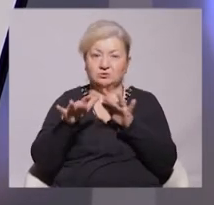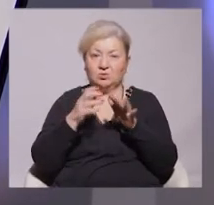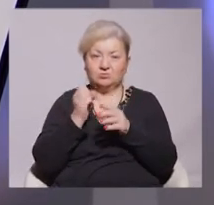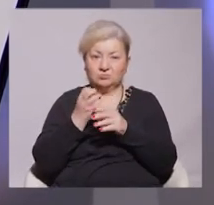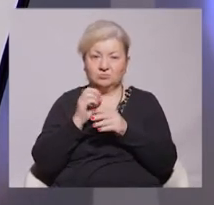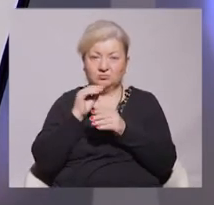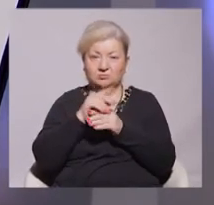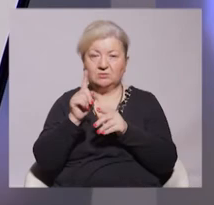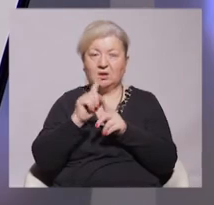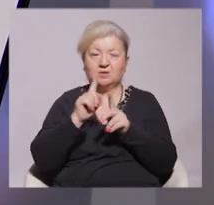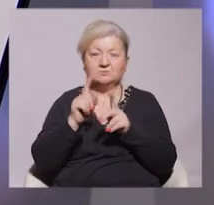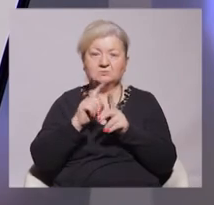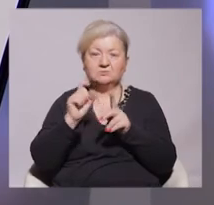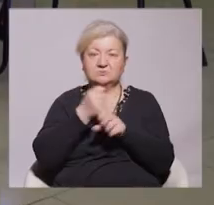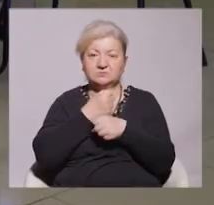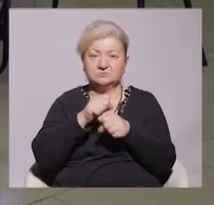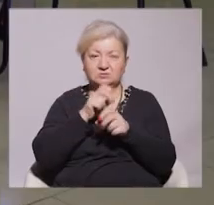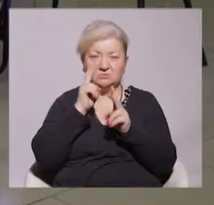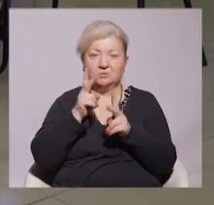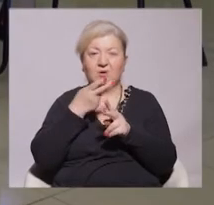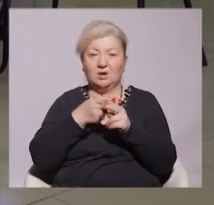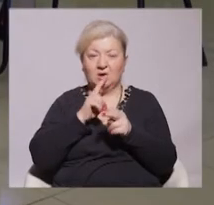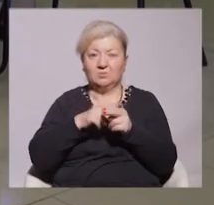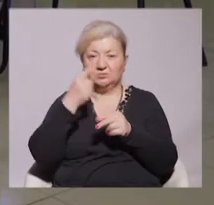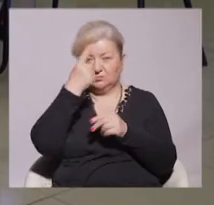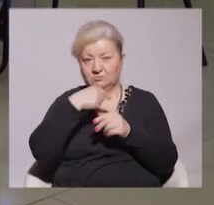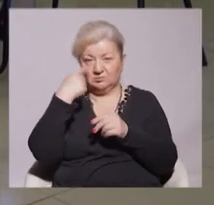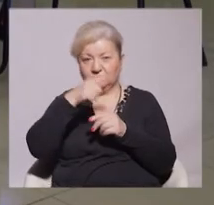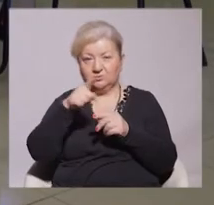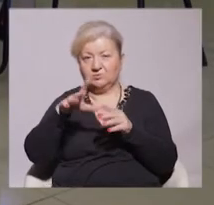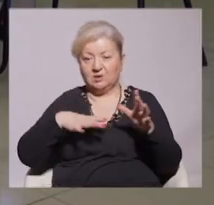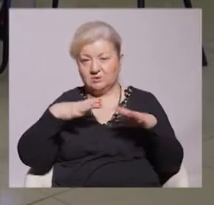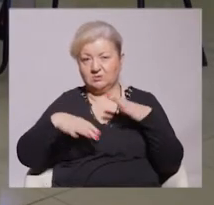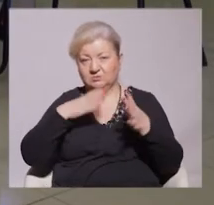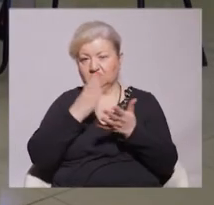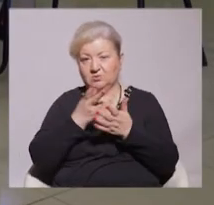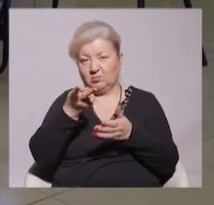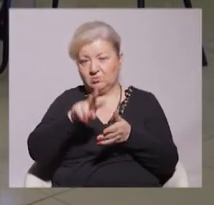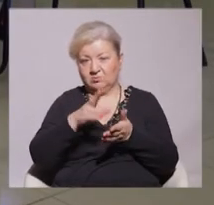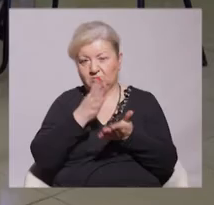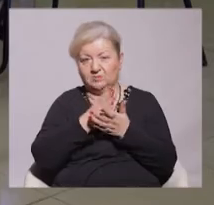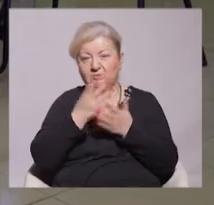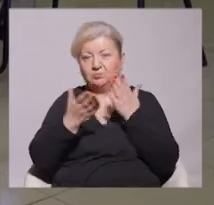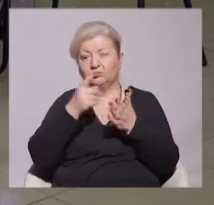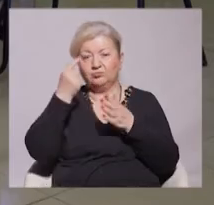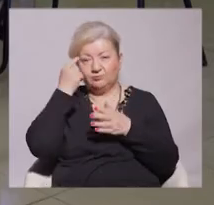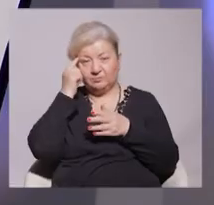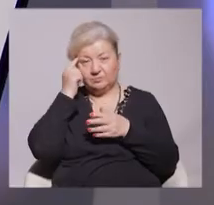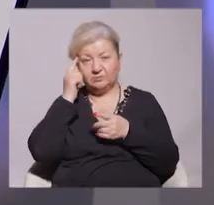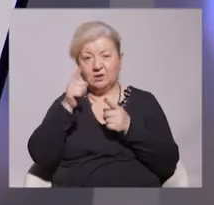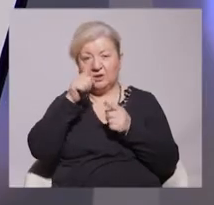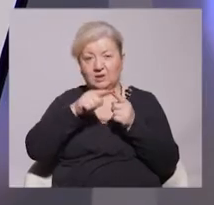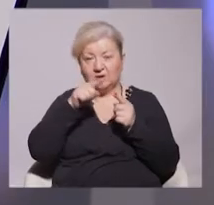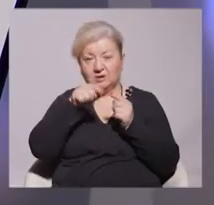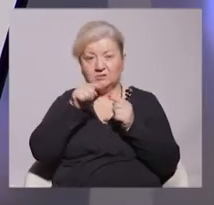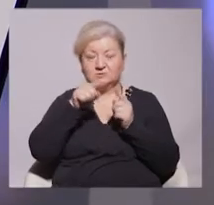ხო, რაღაცა სიჩქარით v. ამიტომ ორივე ტიპის ენერგია აქვს. ეხლა თუ დაუფიქრდებით, ანუ ეს